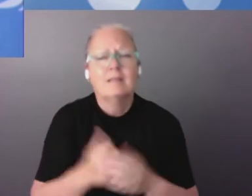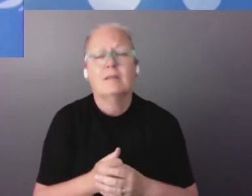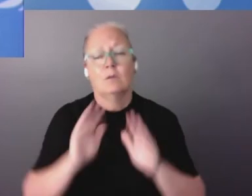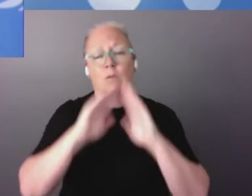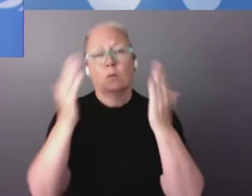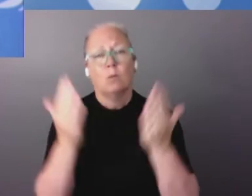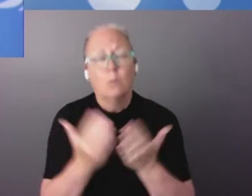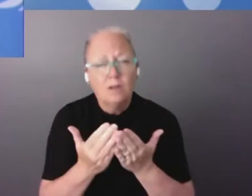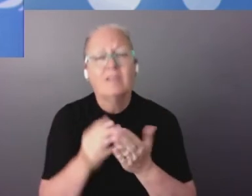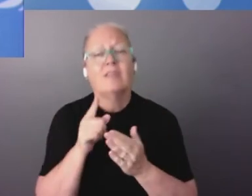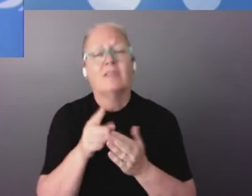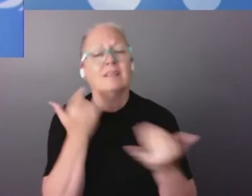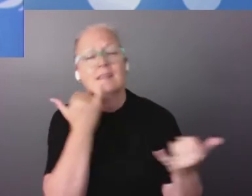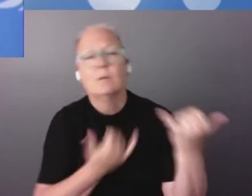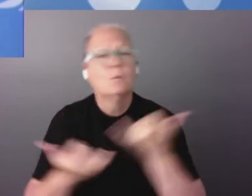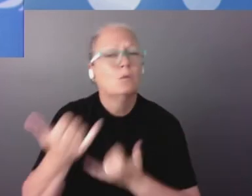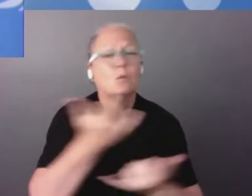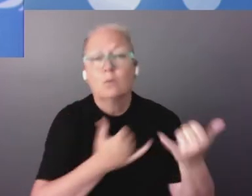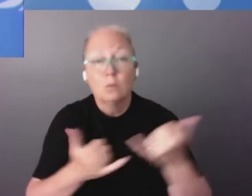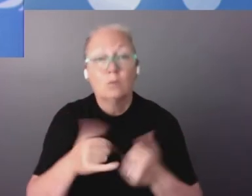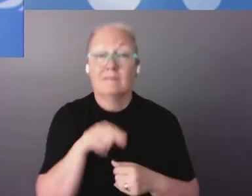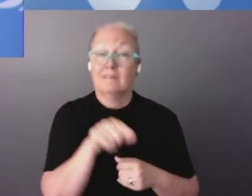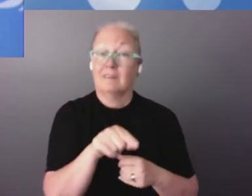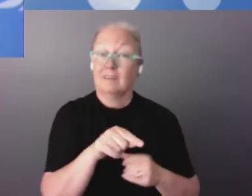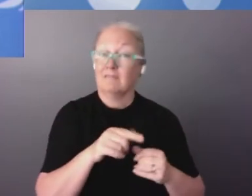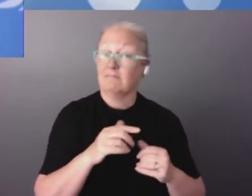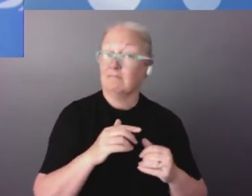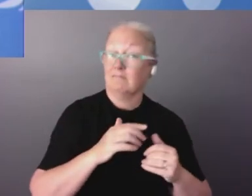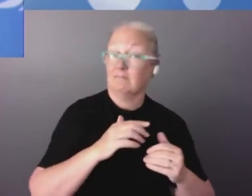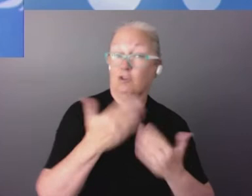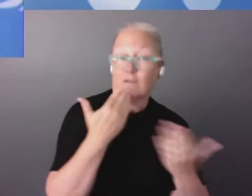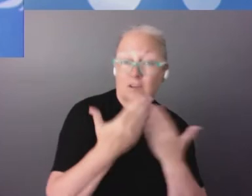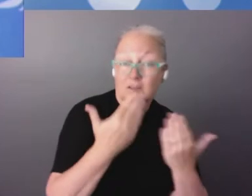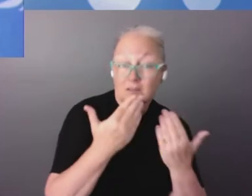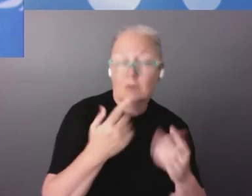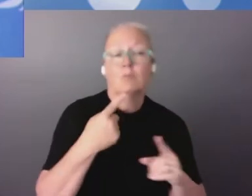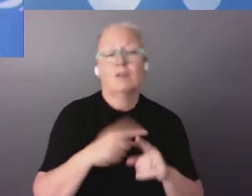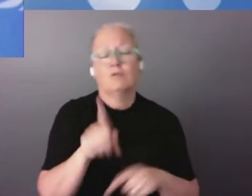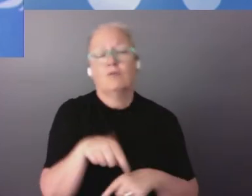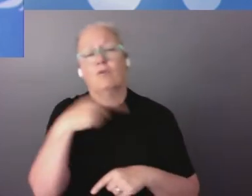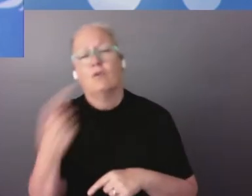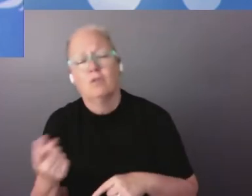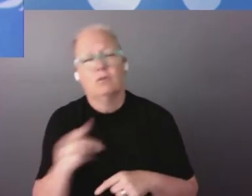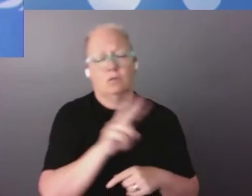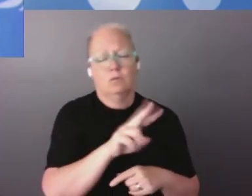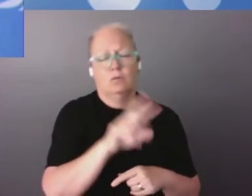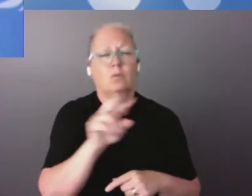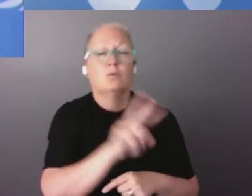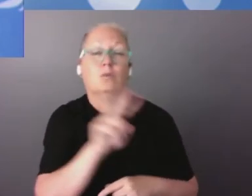الثاني سوف يلتقي منتدى حكومة